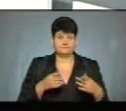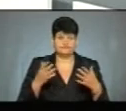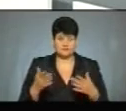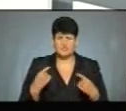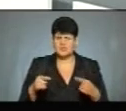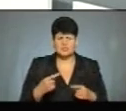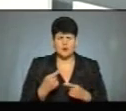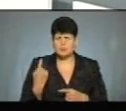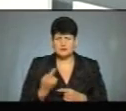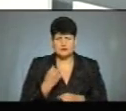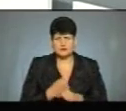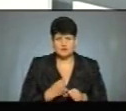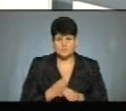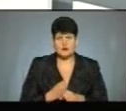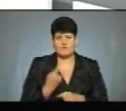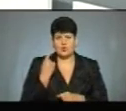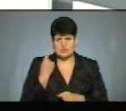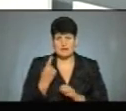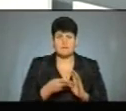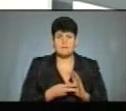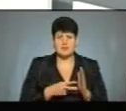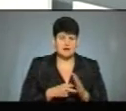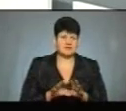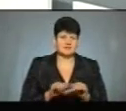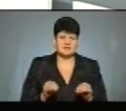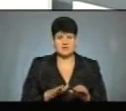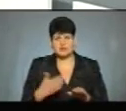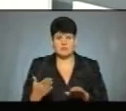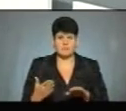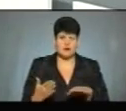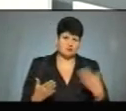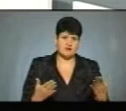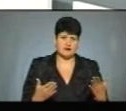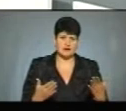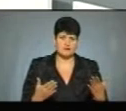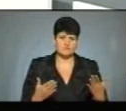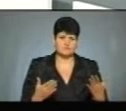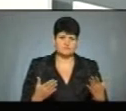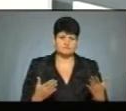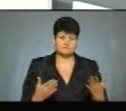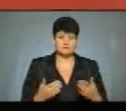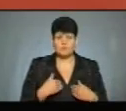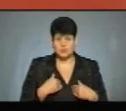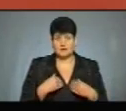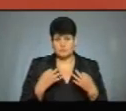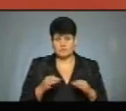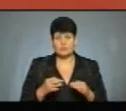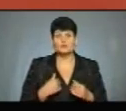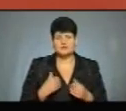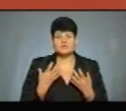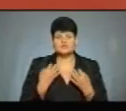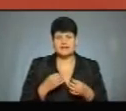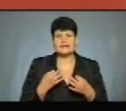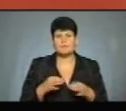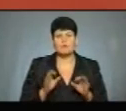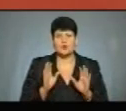областях розробляється більш один план, і все там, шаг вправо, шаг вліво. Тобто в нас ще дуже демократично, в нас є два. Так, в нас ще демократично, і